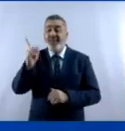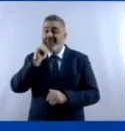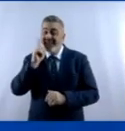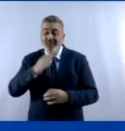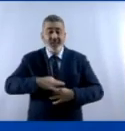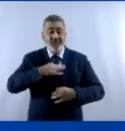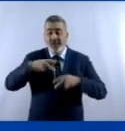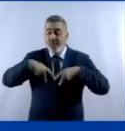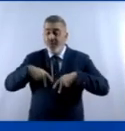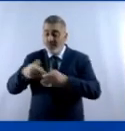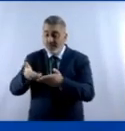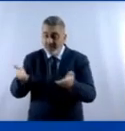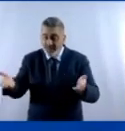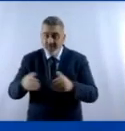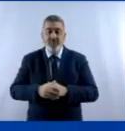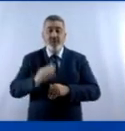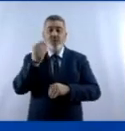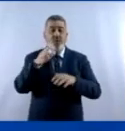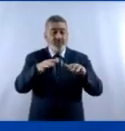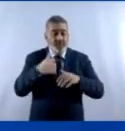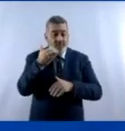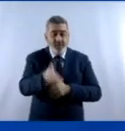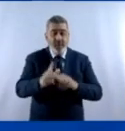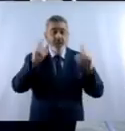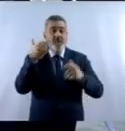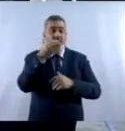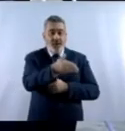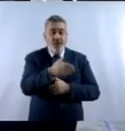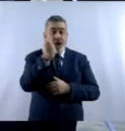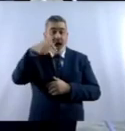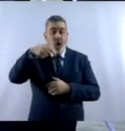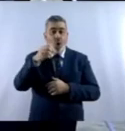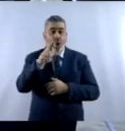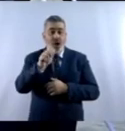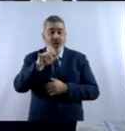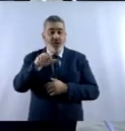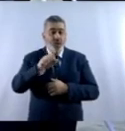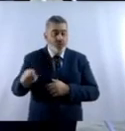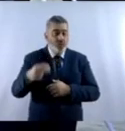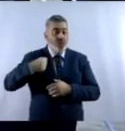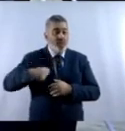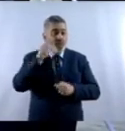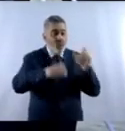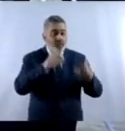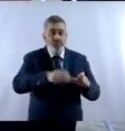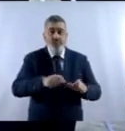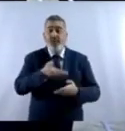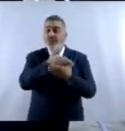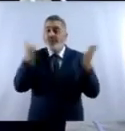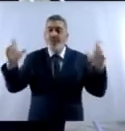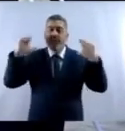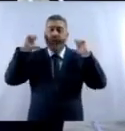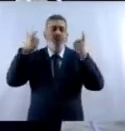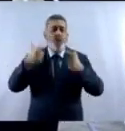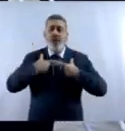Κυρίες και κύριοι συνάδελφοι στη Βουλή, κύριε Περιφερειάρχα, αγαπητέ Κώστα Αγοραστέ, δήμαρχοι, νεοδημοκράτησες και